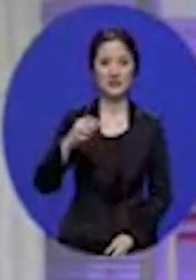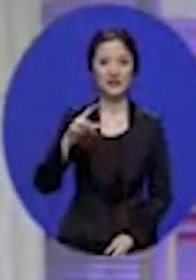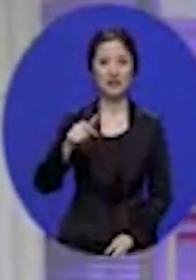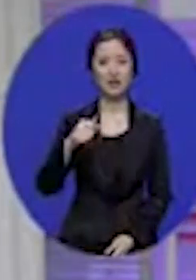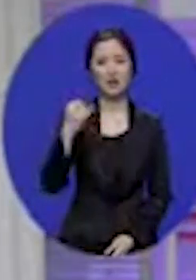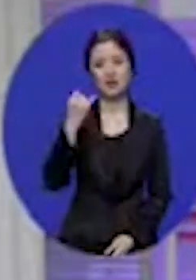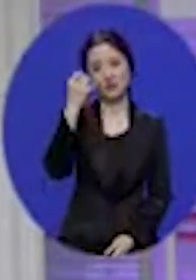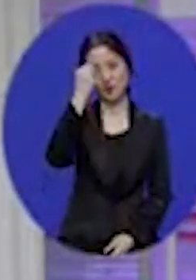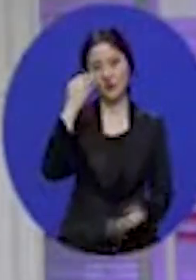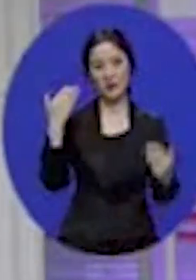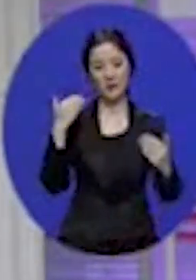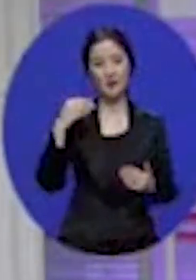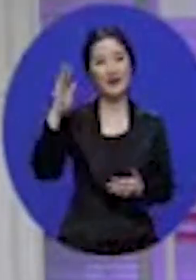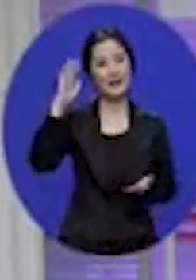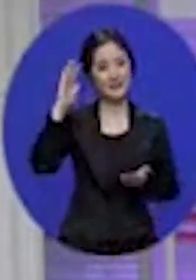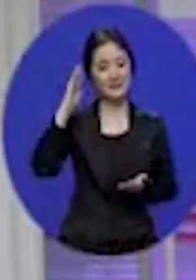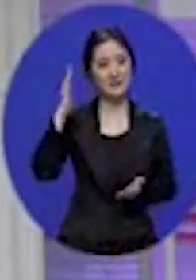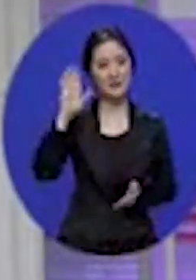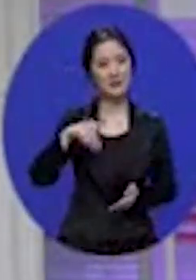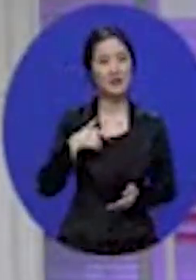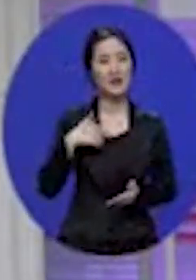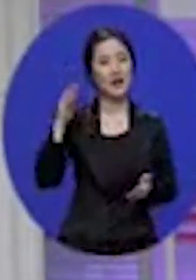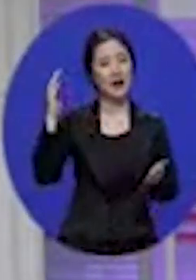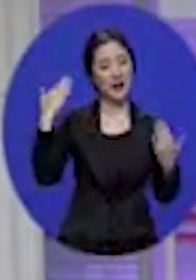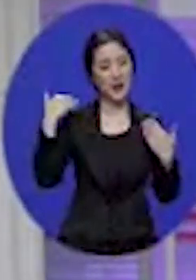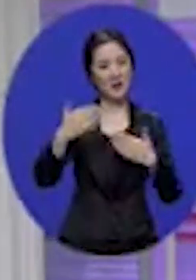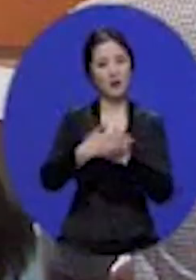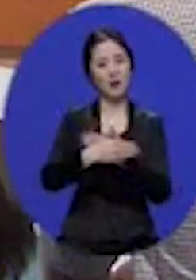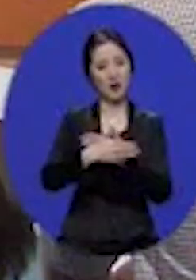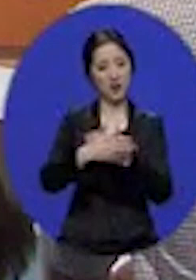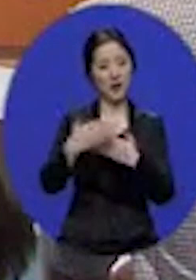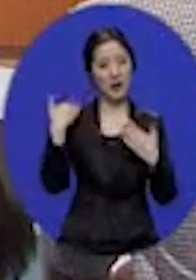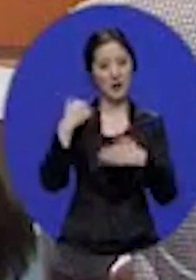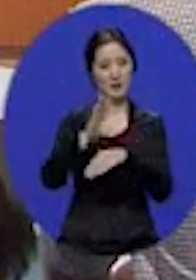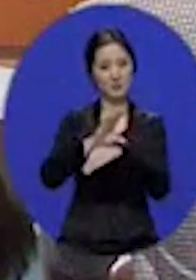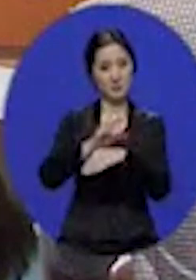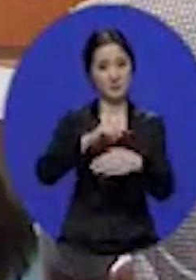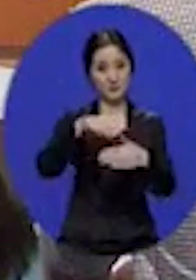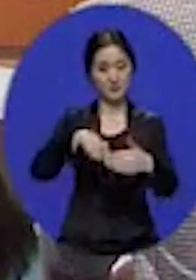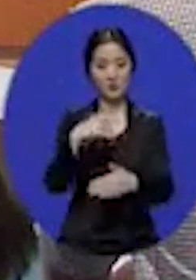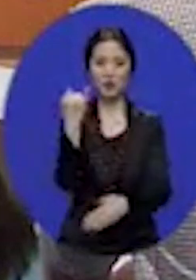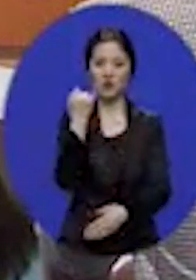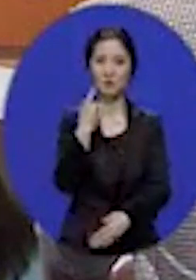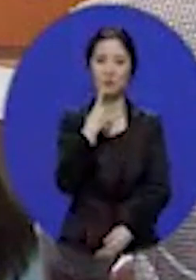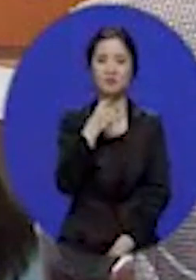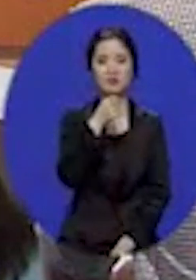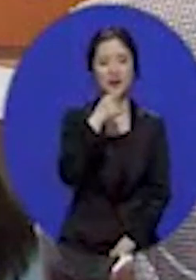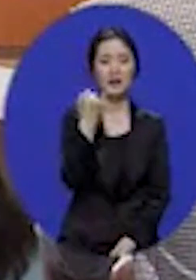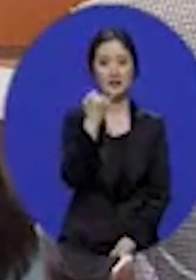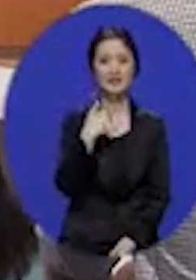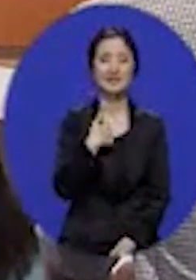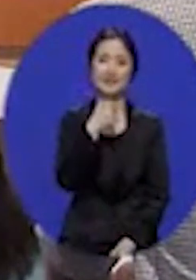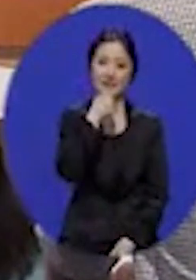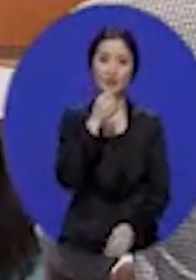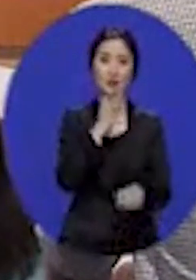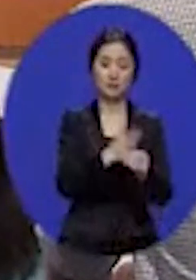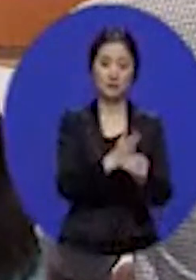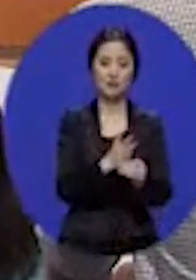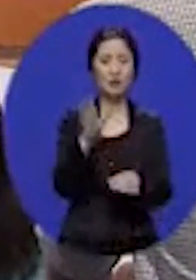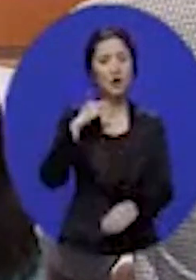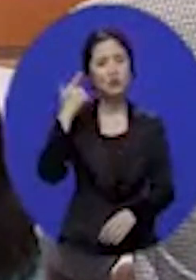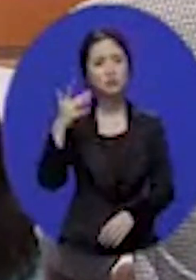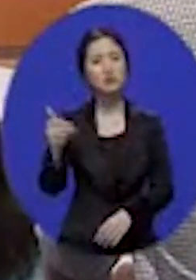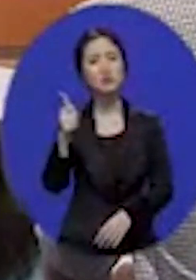3학년 윤영미라고 하는데요. 저 학교 방송 아나운서예요. 근데 왜 여기는 남성만 방송합니까? 이렇게 물어봤어요. 그때 역장님 하시는